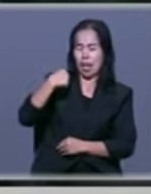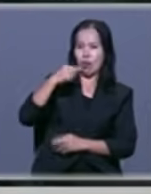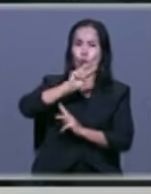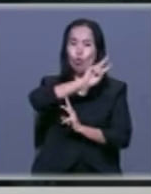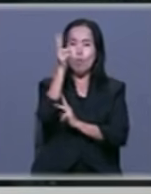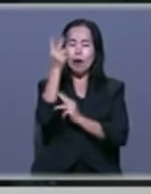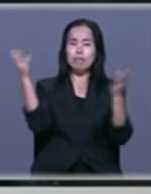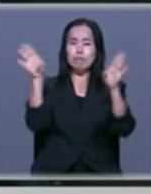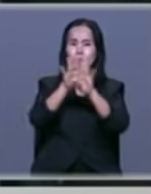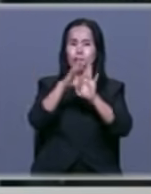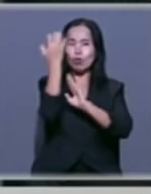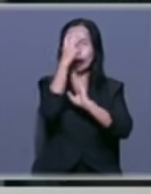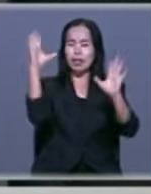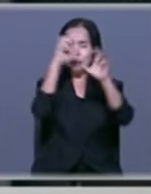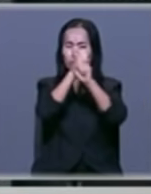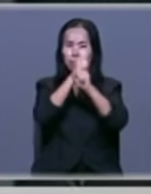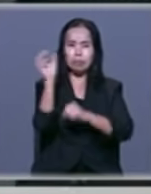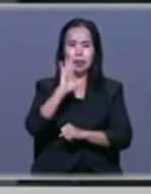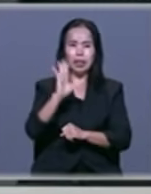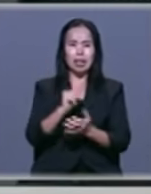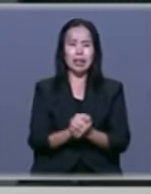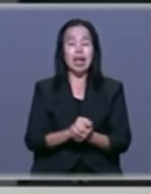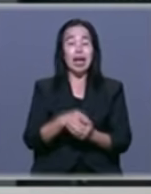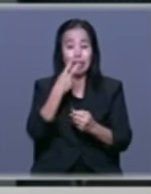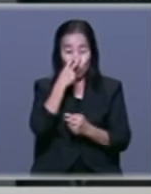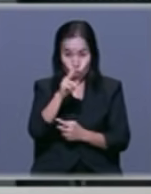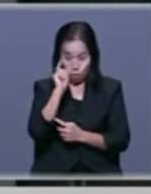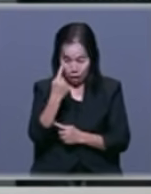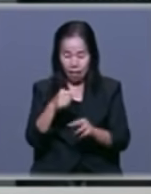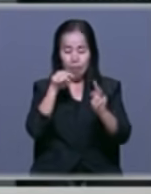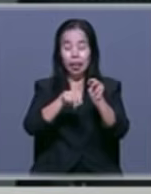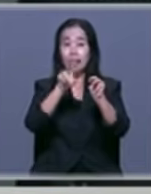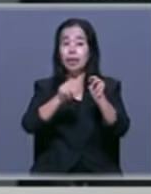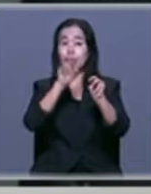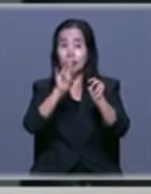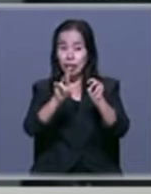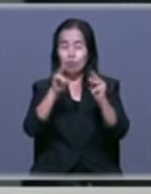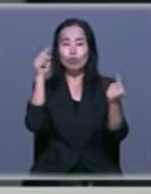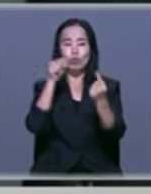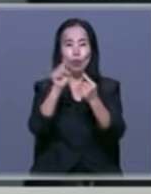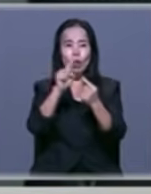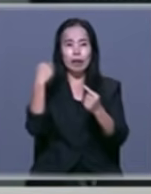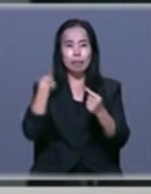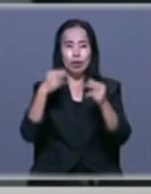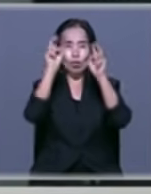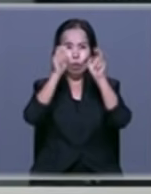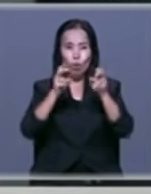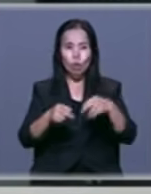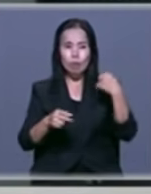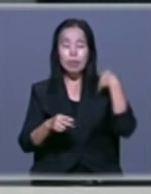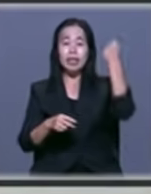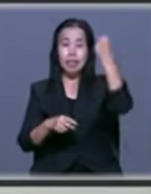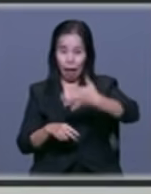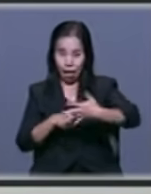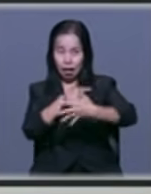TV ค่ะ จริงๆไม่ใช่มาตรา37ขอให้ดูมาตรา37นิดนึงนะฮะมาตรา37เนี่ยมันจะมีอยู่5ข้อแบบว่าคล้ายๆกับว่า